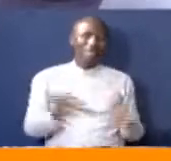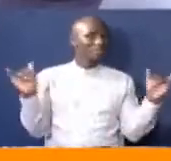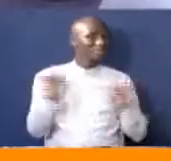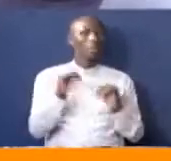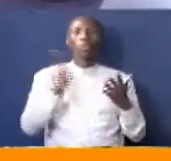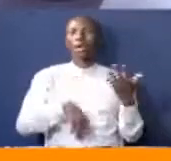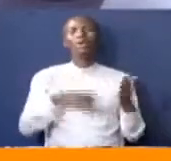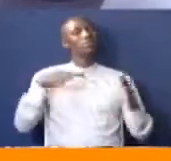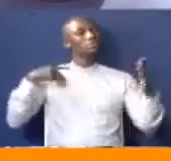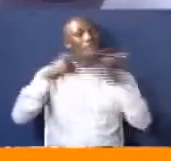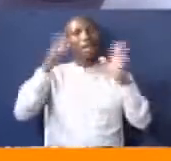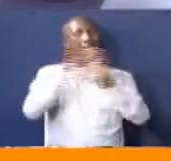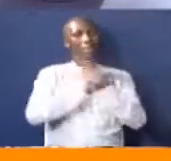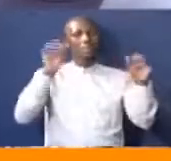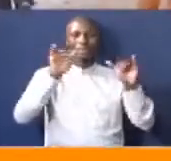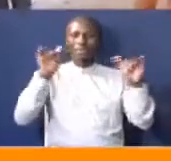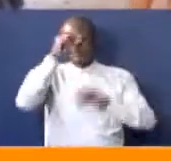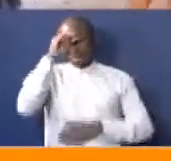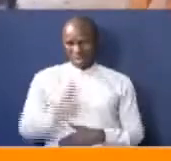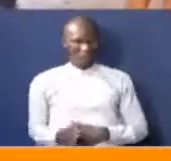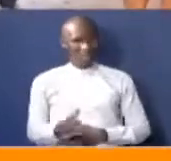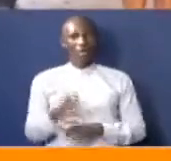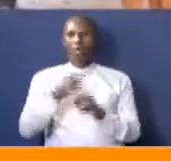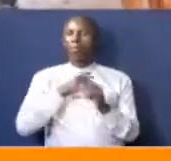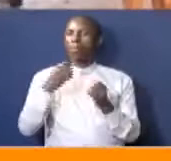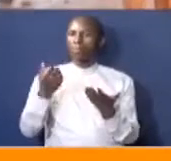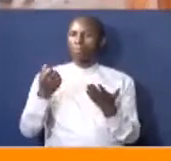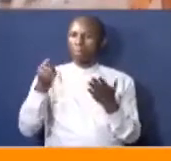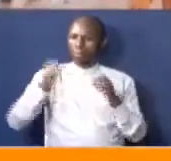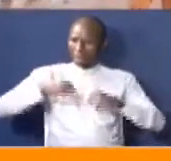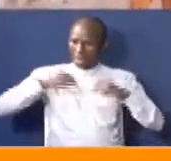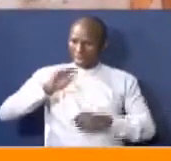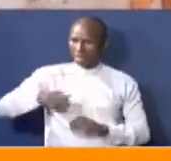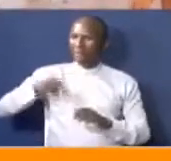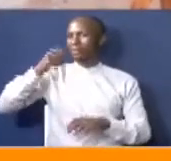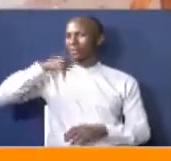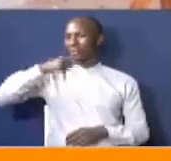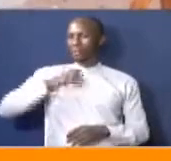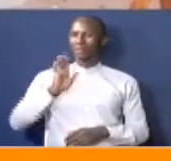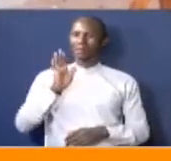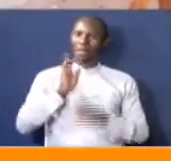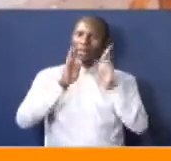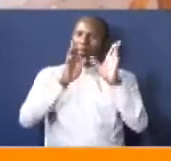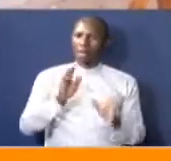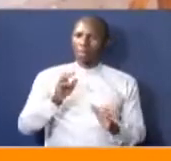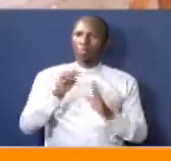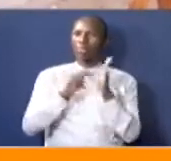tuose kivila mbako president mbako na governor kuma mwinge kaundi ni agetu ndelivote mauvo